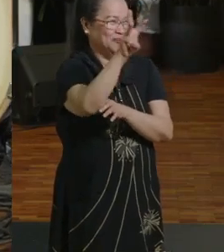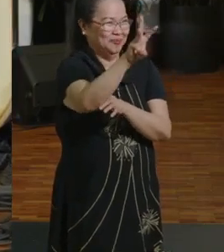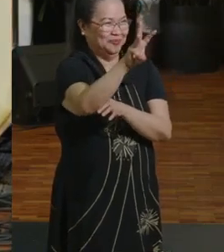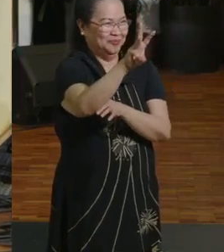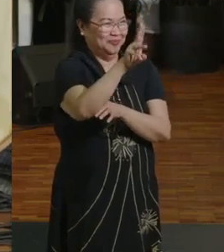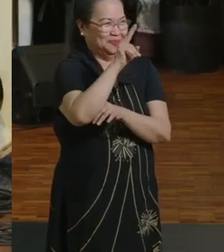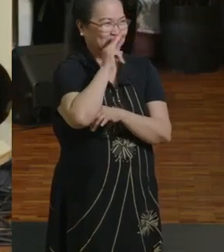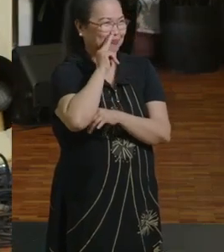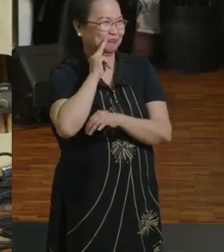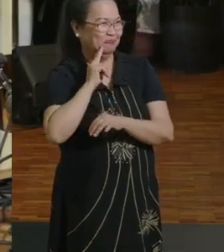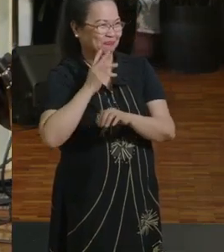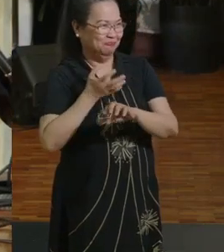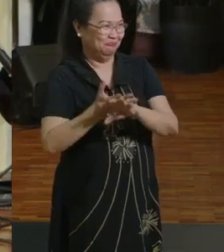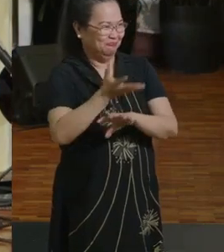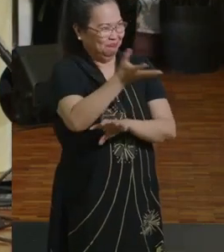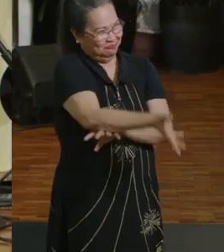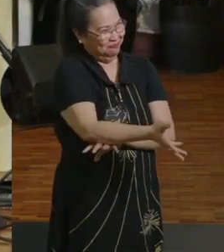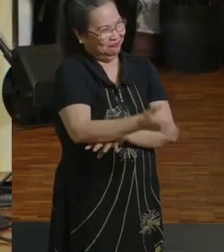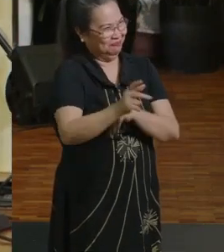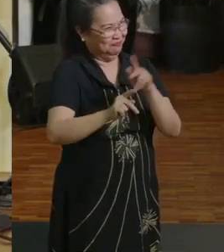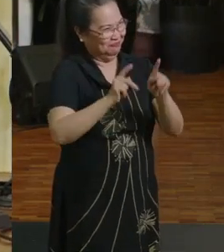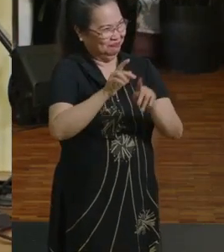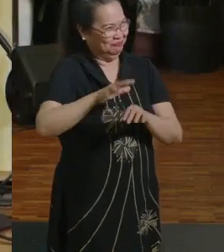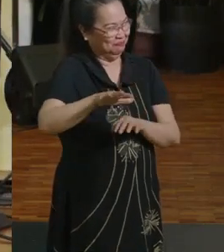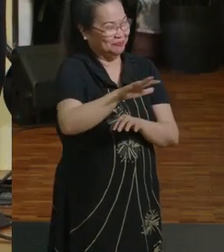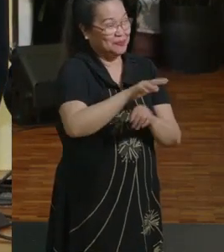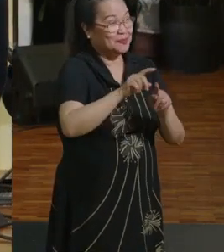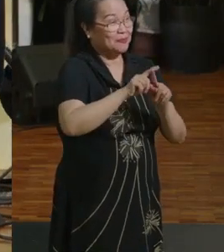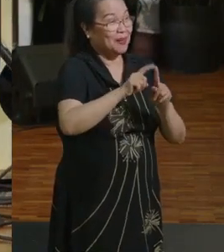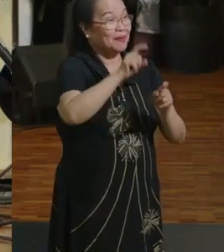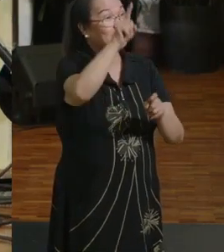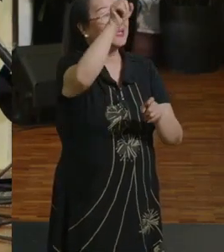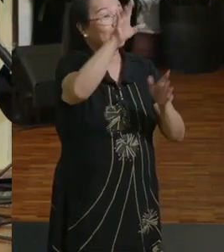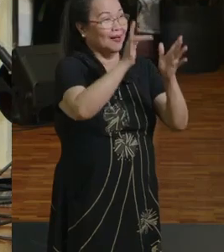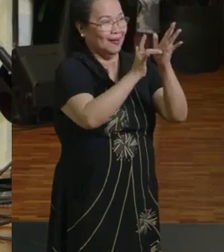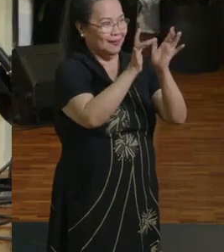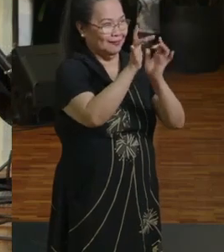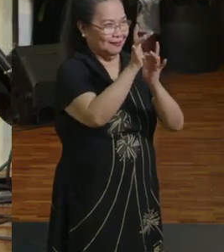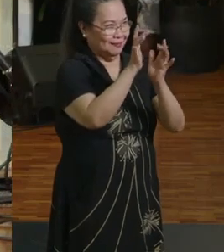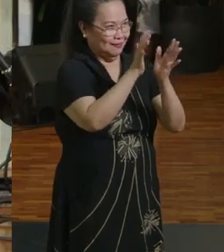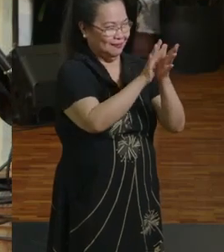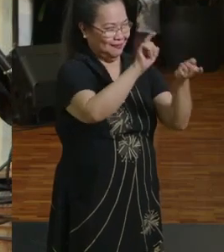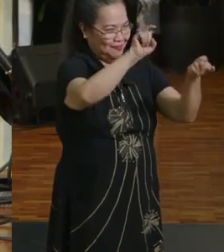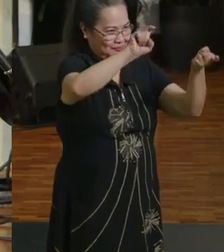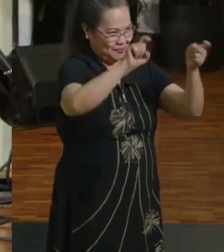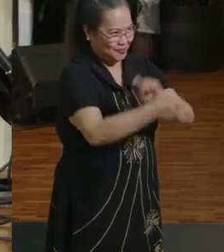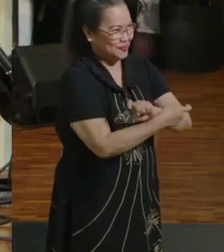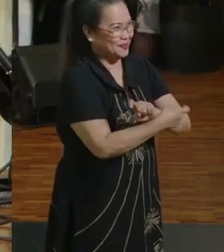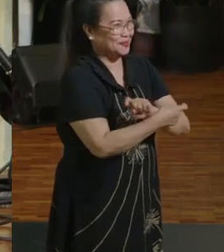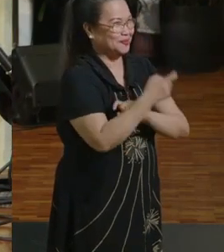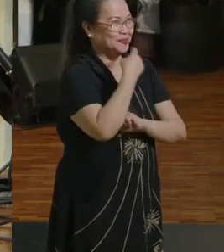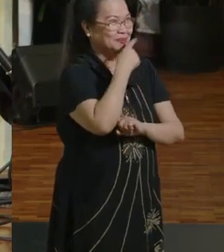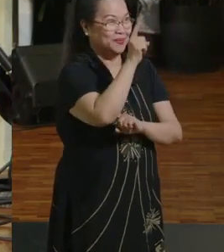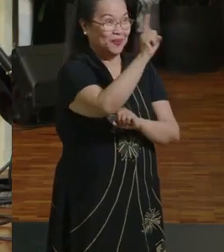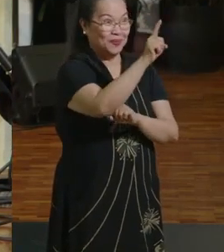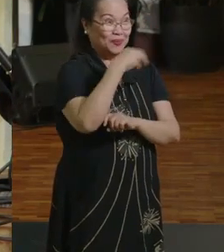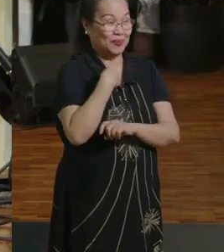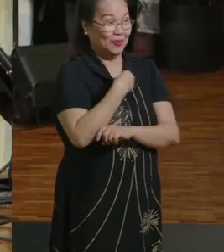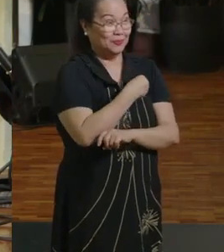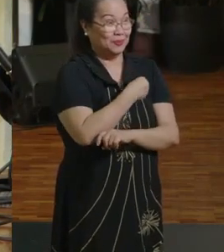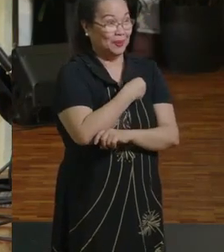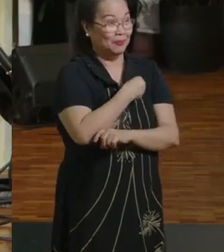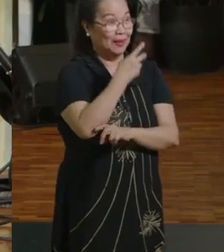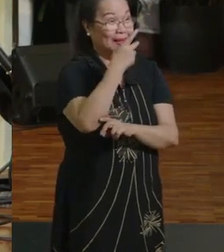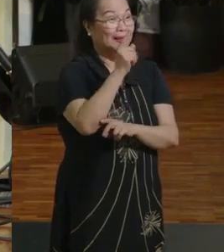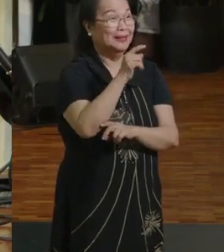Isang traitor sa kanyang bayan. Ngunit binago ng Panginoon. Isang miyembro ng Kabataang